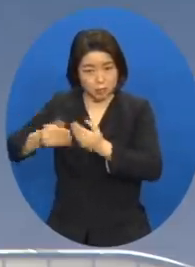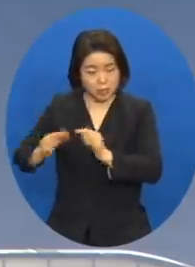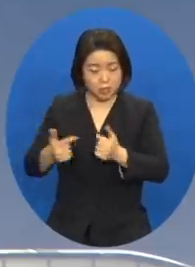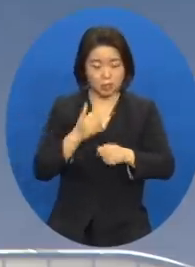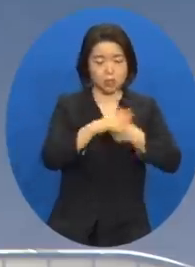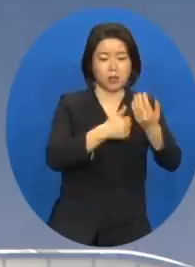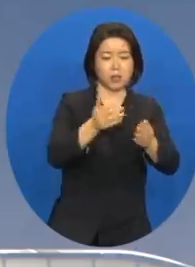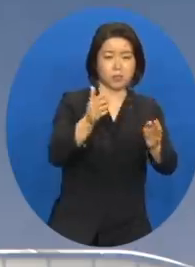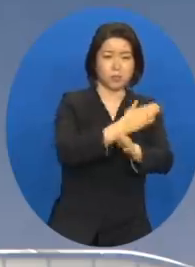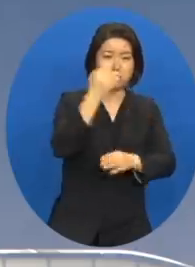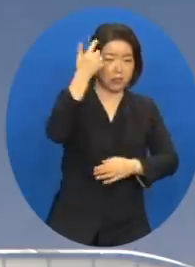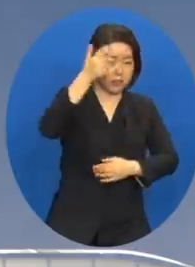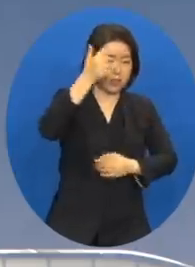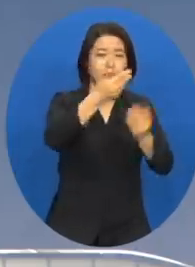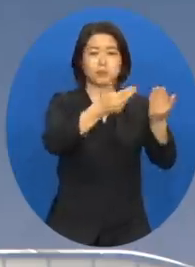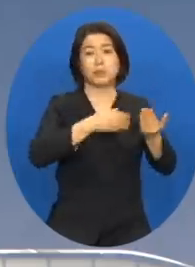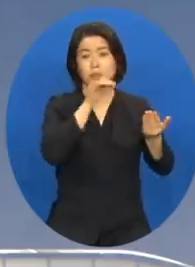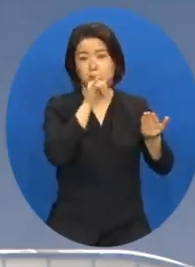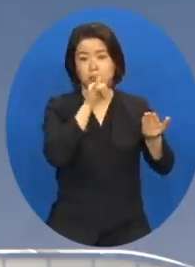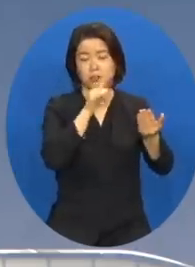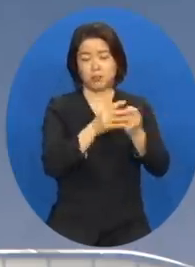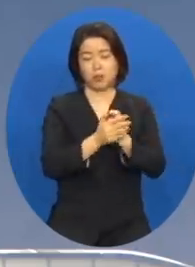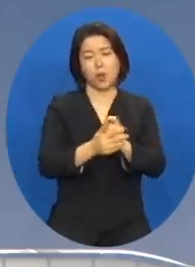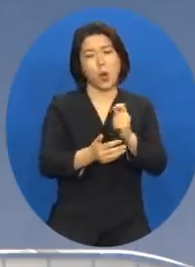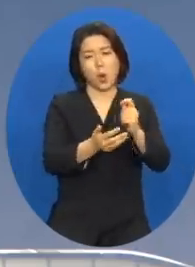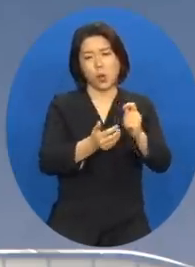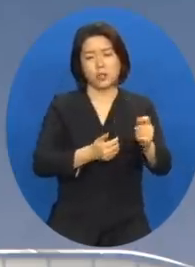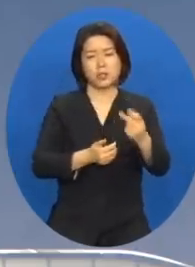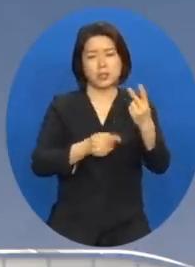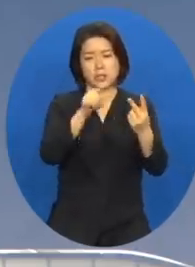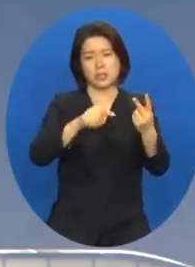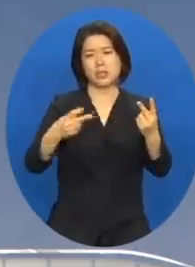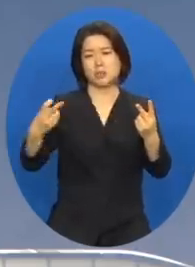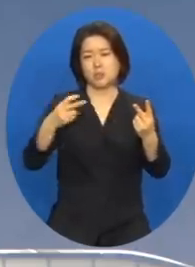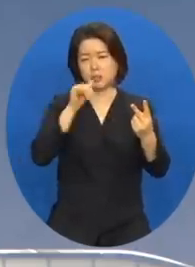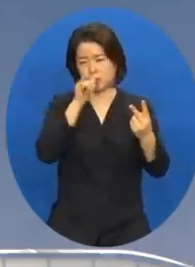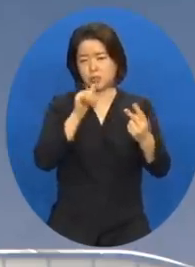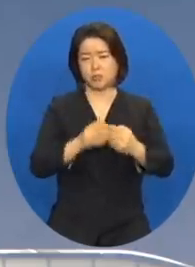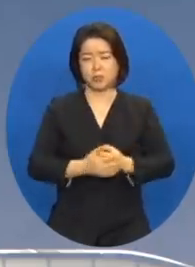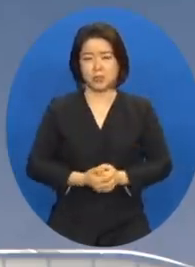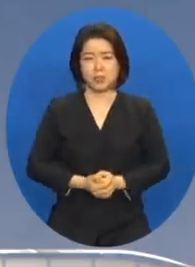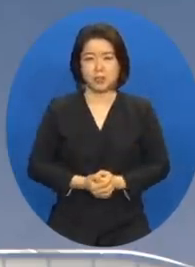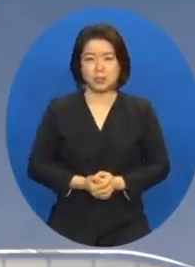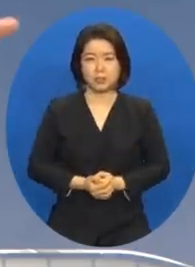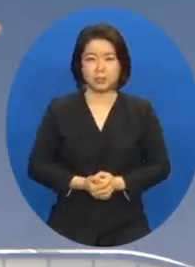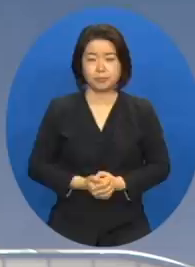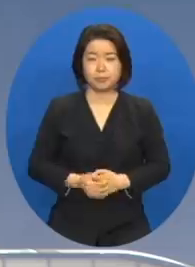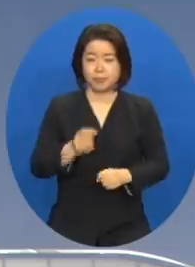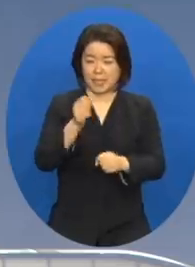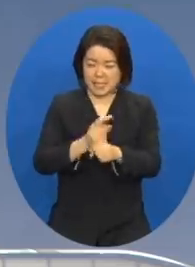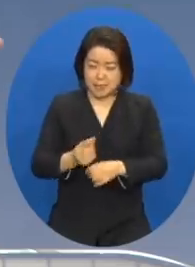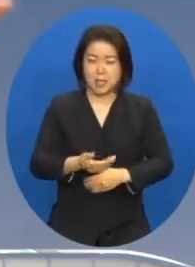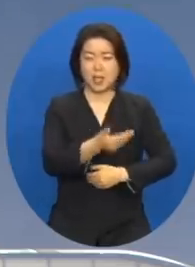영을 받았으니, 고린도전서 2장 12절에 그렇게 말씀하시고,